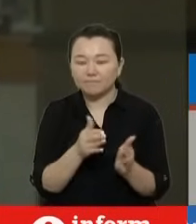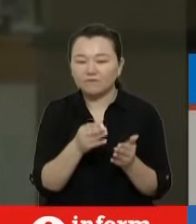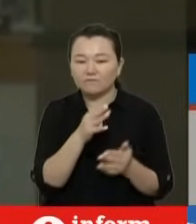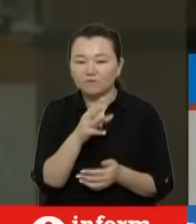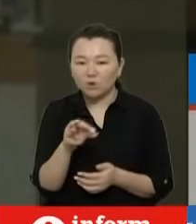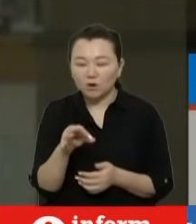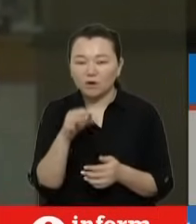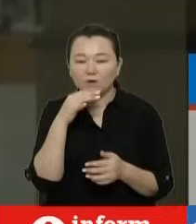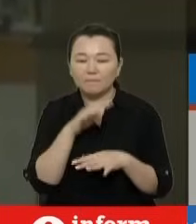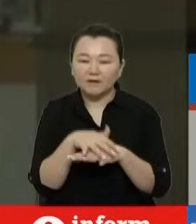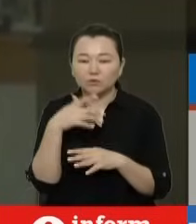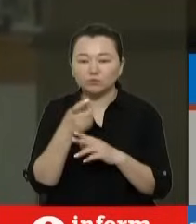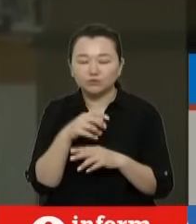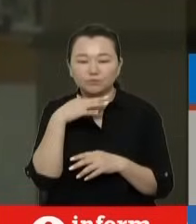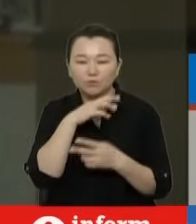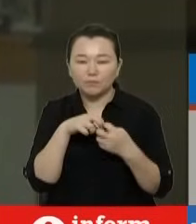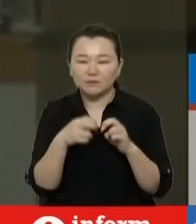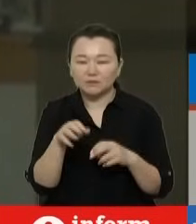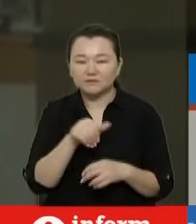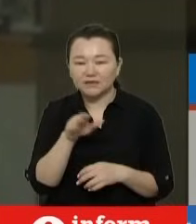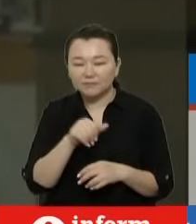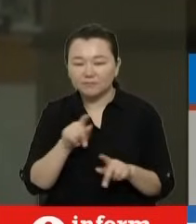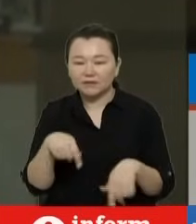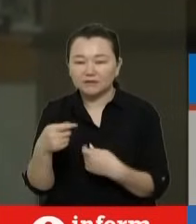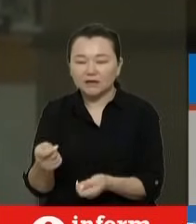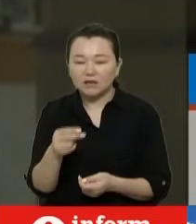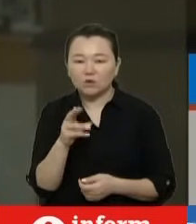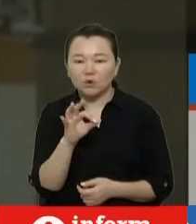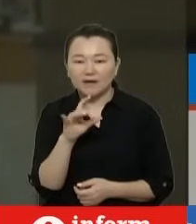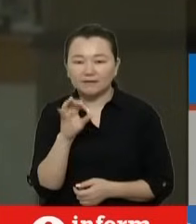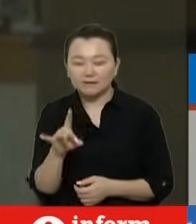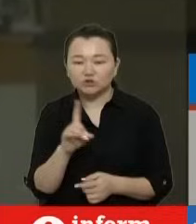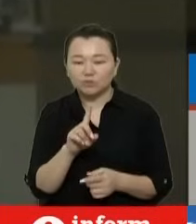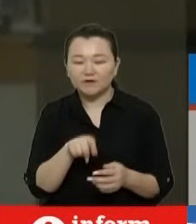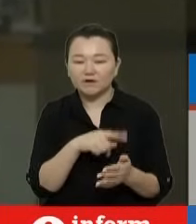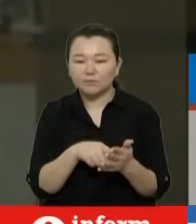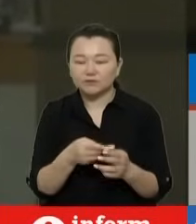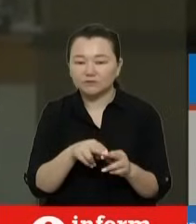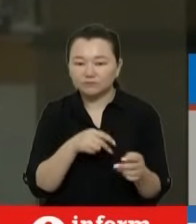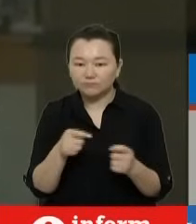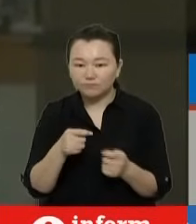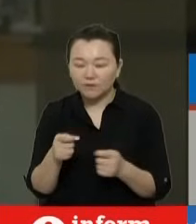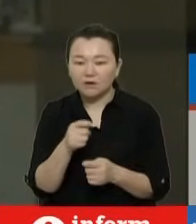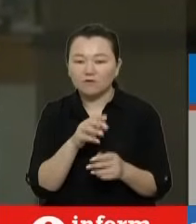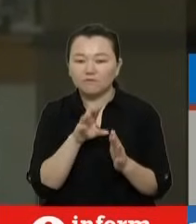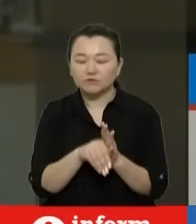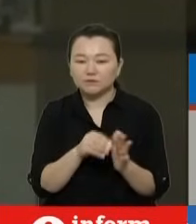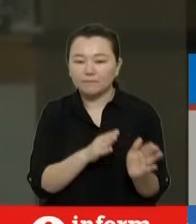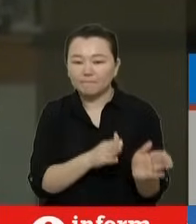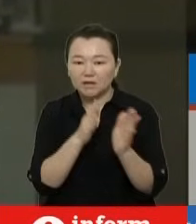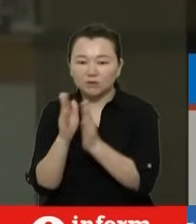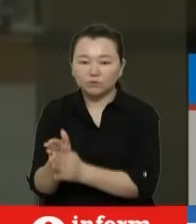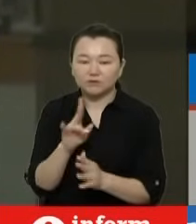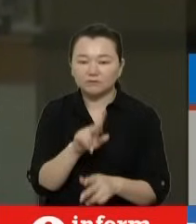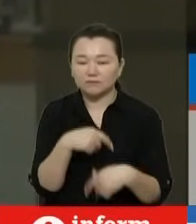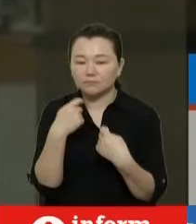банки очень много проблемных займов передали им. Для того, чтобы этот вопрос регулировать, вводится мораторий на